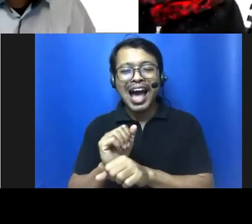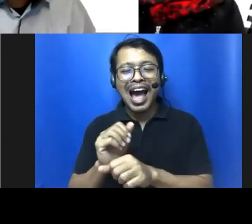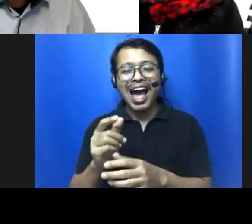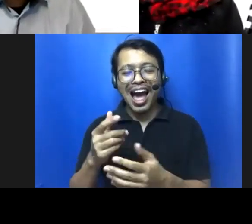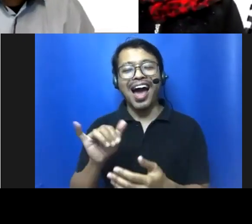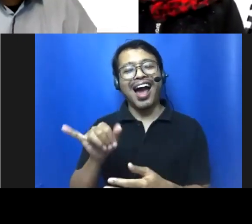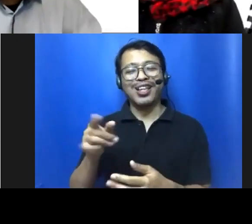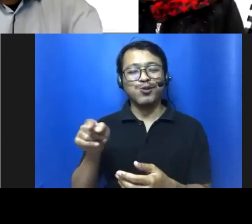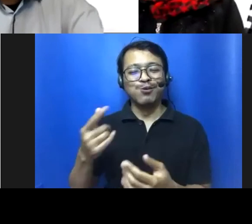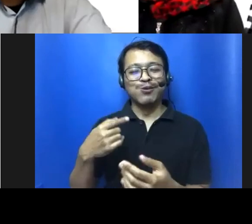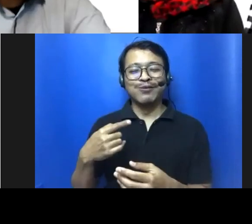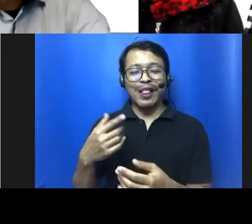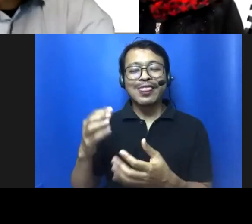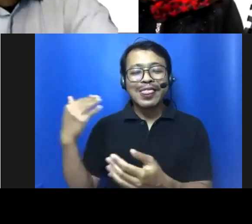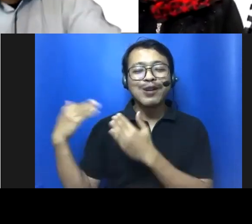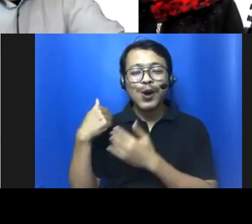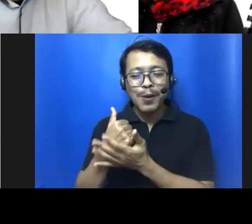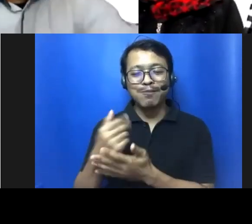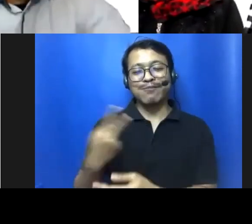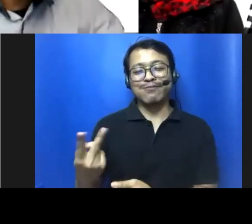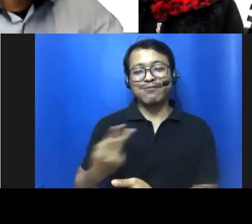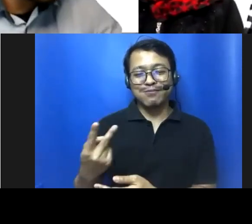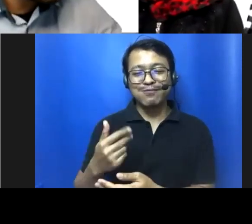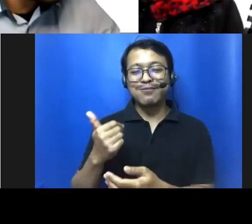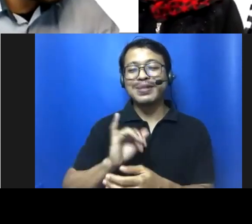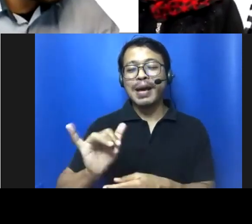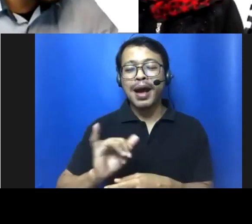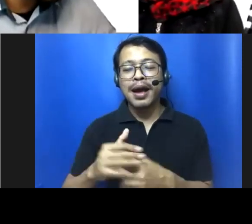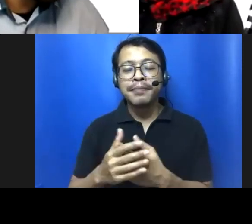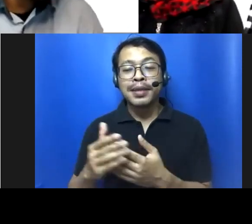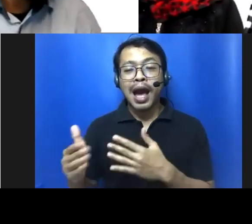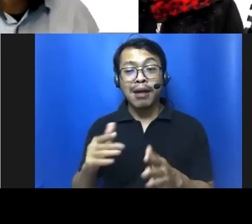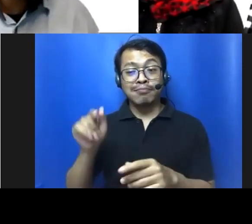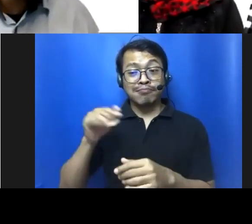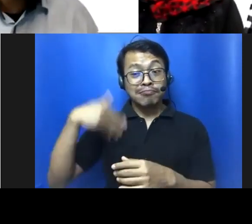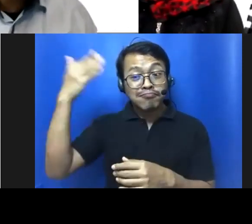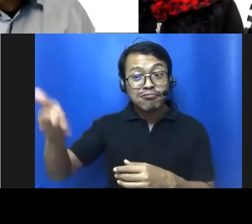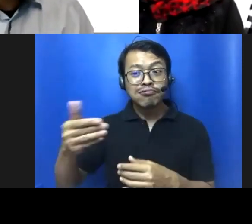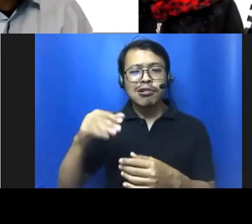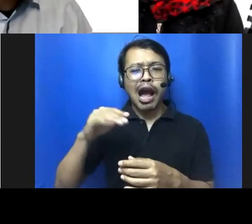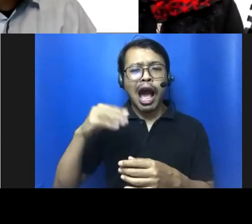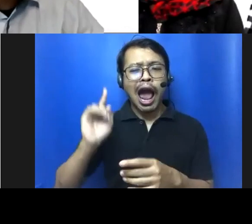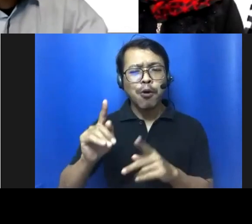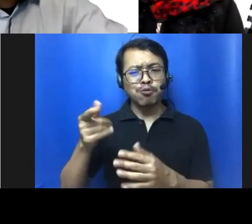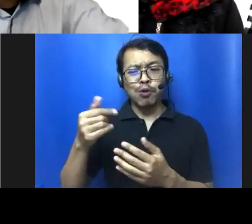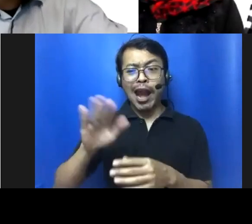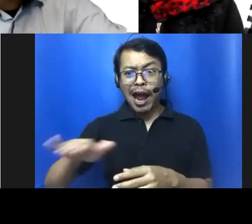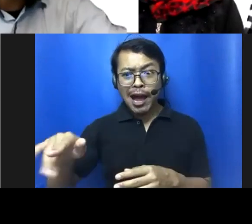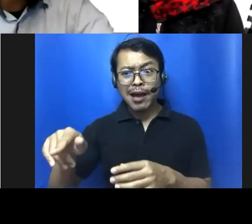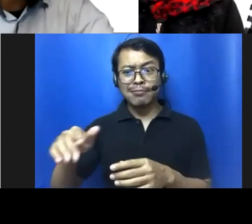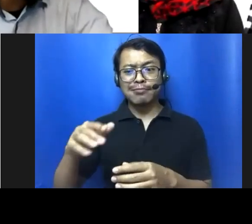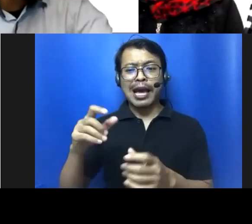perusahaan-perusahaan, sehingga apa yang kita latihkan bersama nanti apabila kita membelajarkan anak-anak itu sesuai dengan